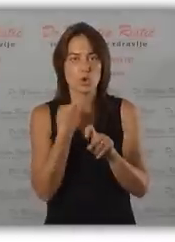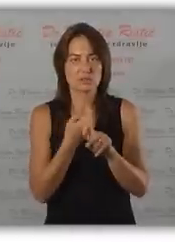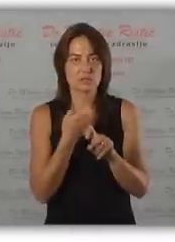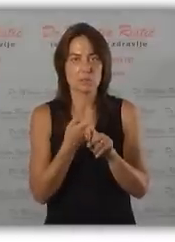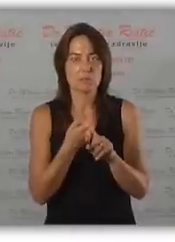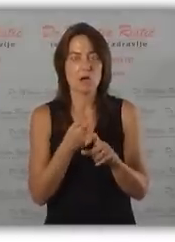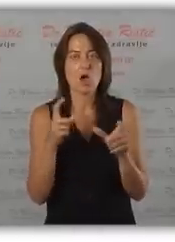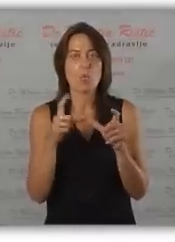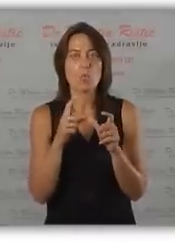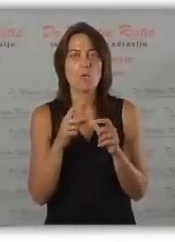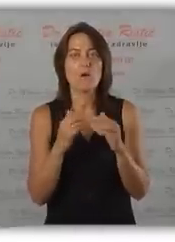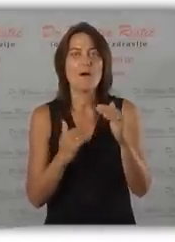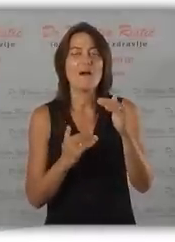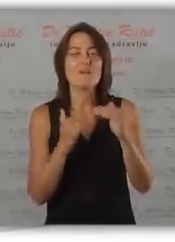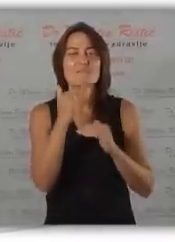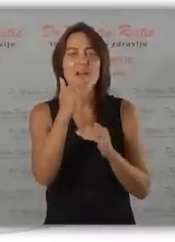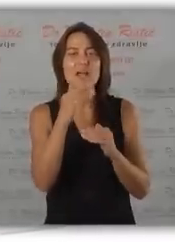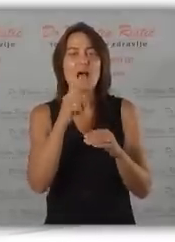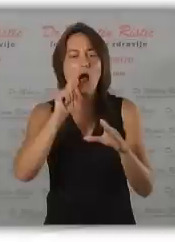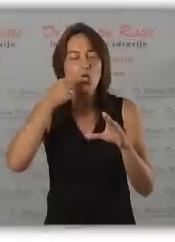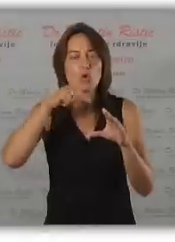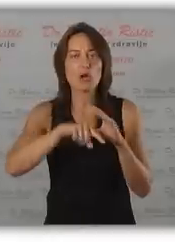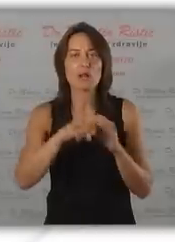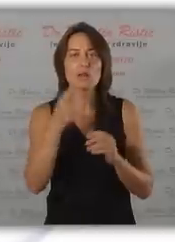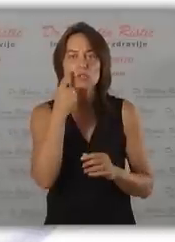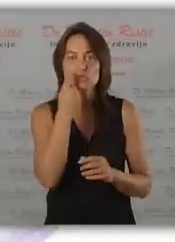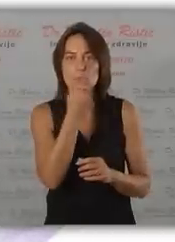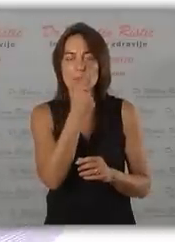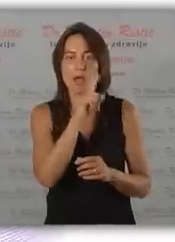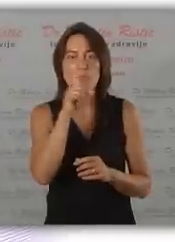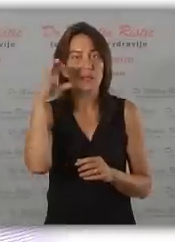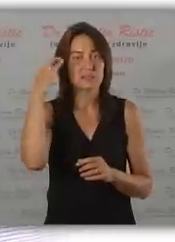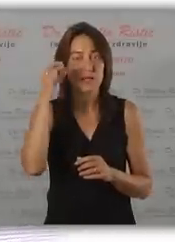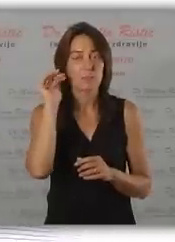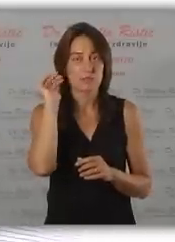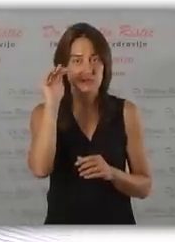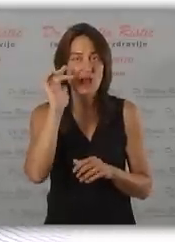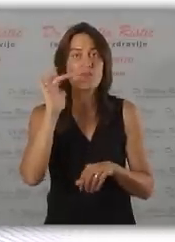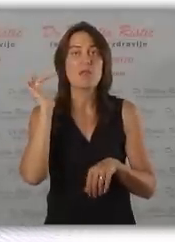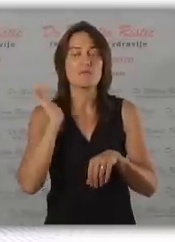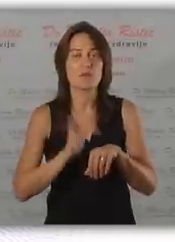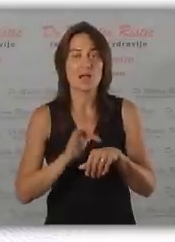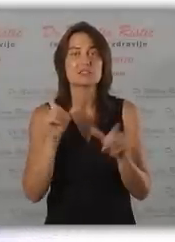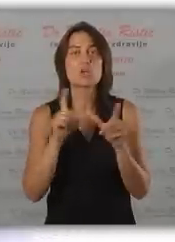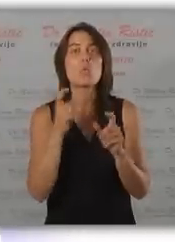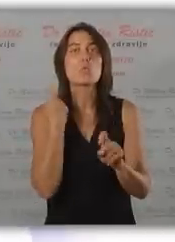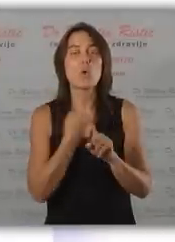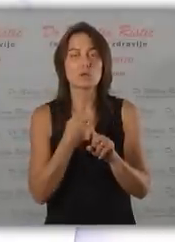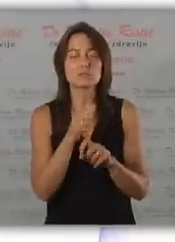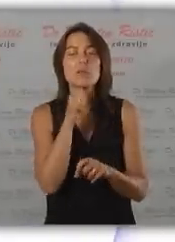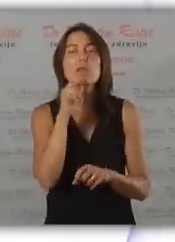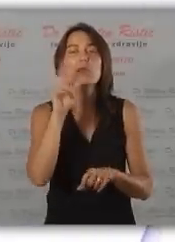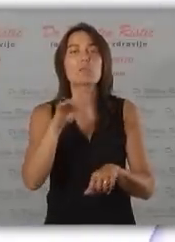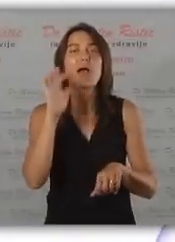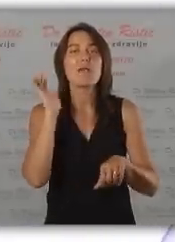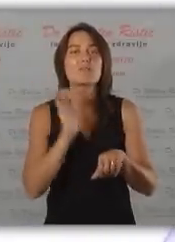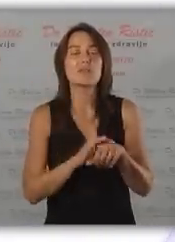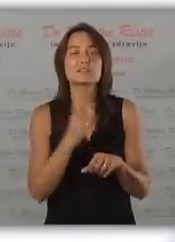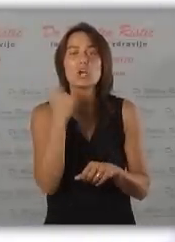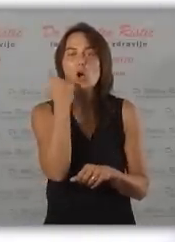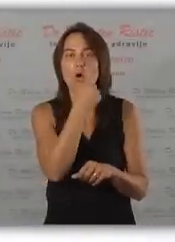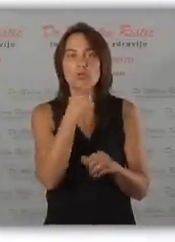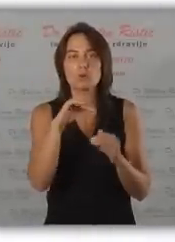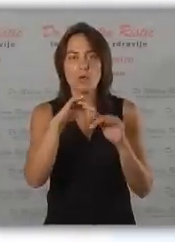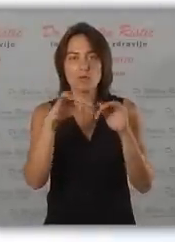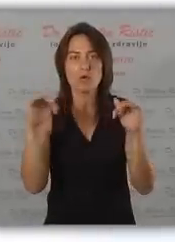viličnim kostima u predelu vrha korena zuba. Ne samo da se javlja infekcija u kosti, već se javlja